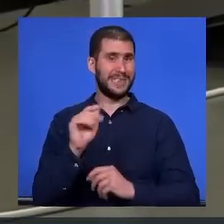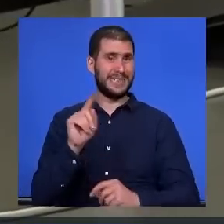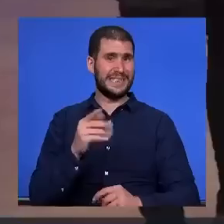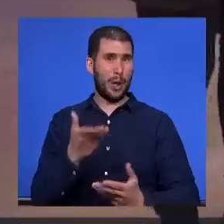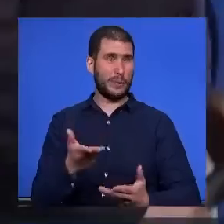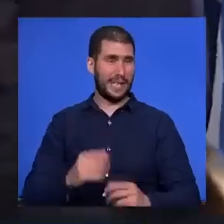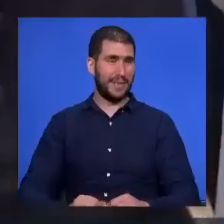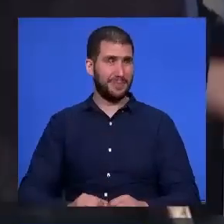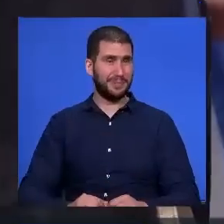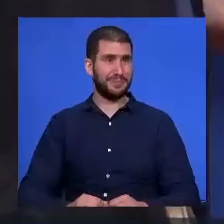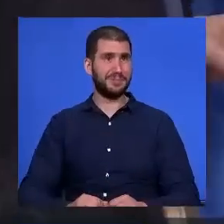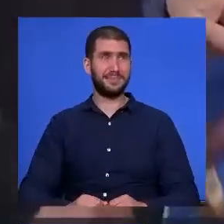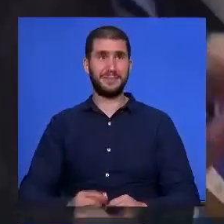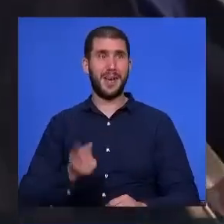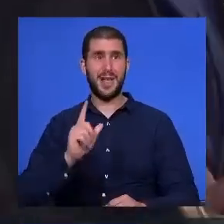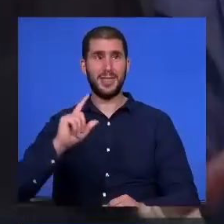זה וזה. אל תלכי,